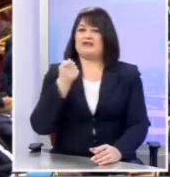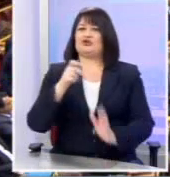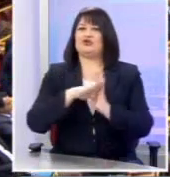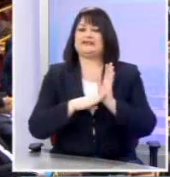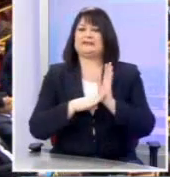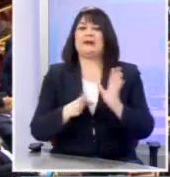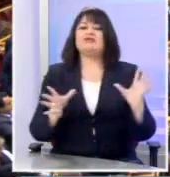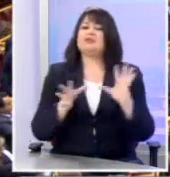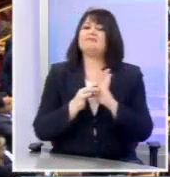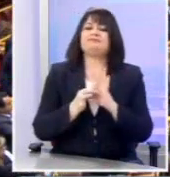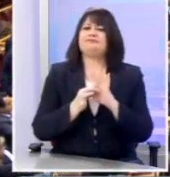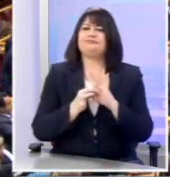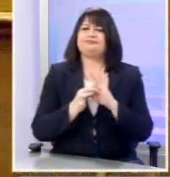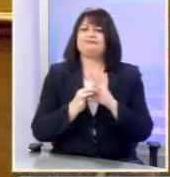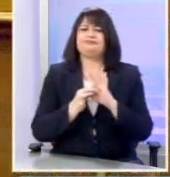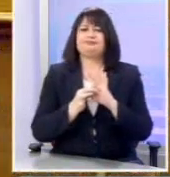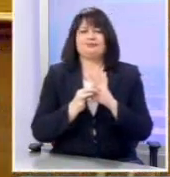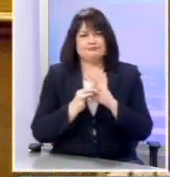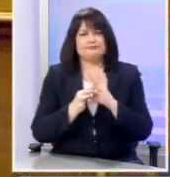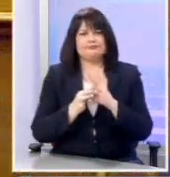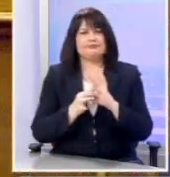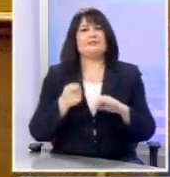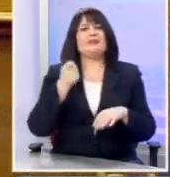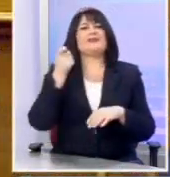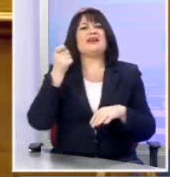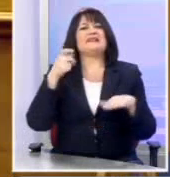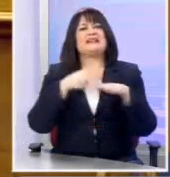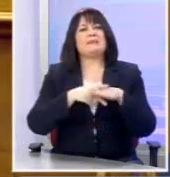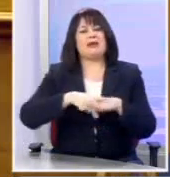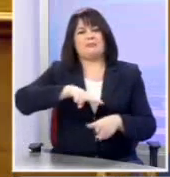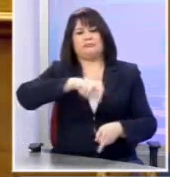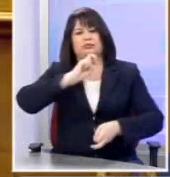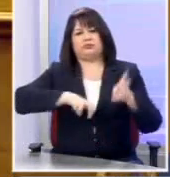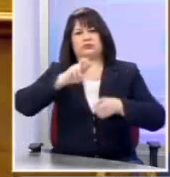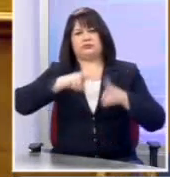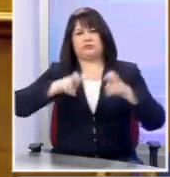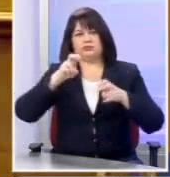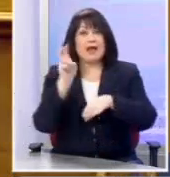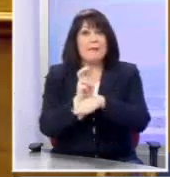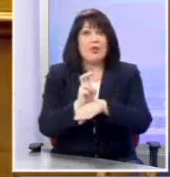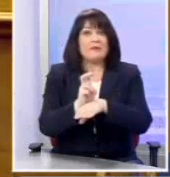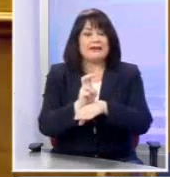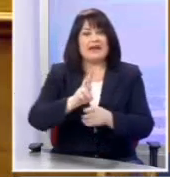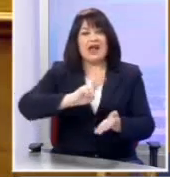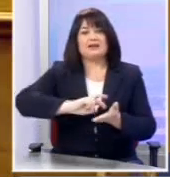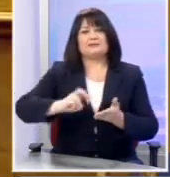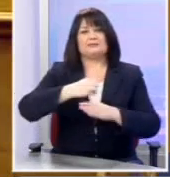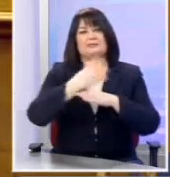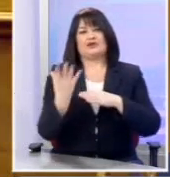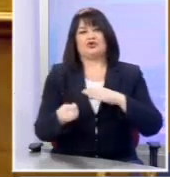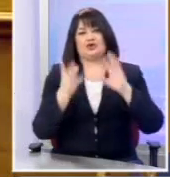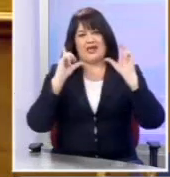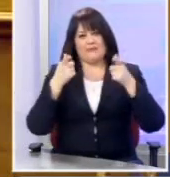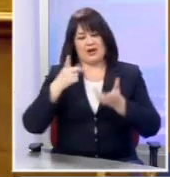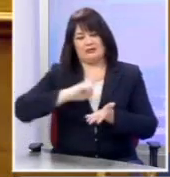σχετίζεται με την λαιλασία των αποθεματικών από τις κυβερνήσεις του ΠΑΣΟΚ και της Νέας Δημοκρατίας